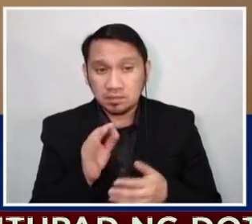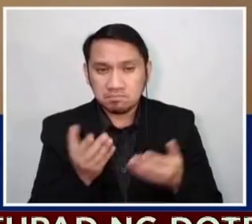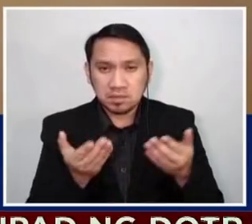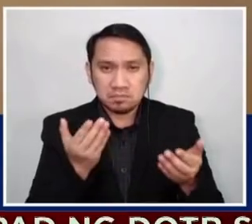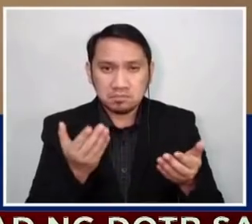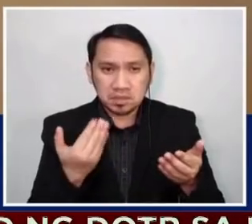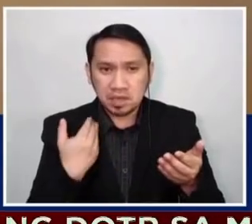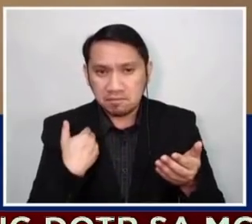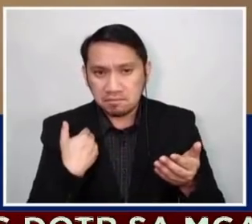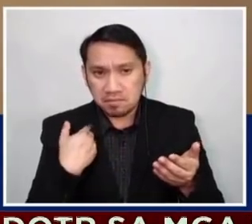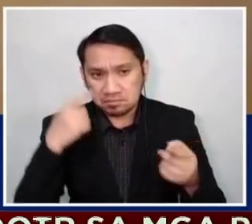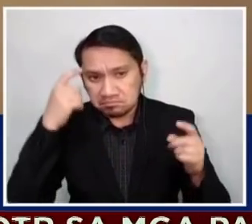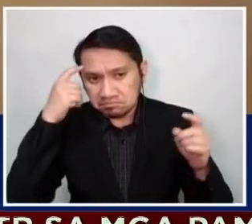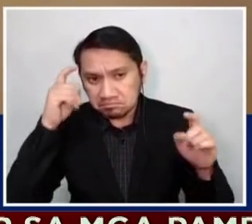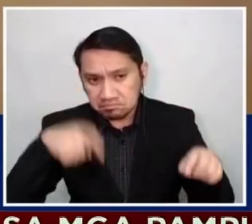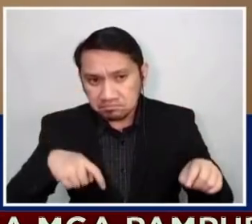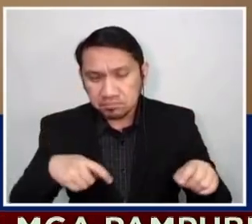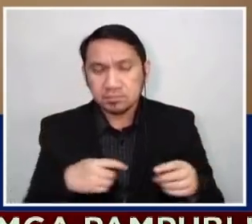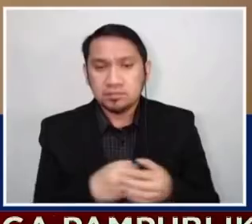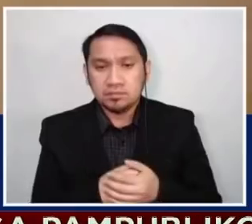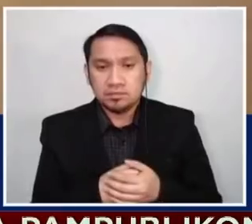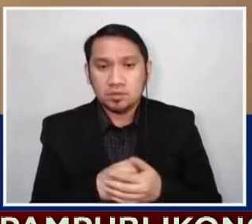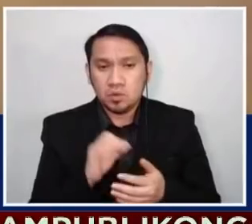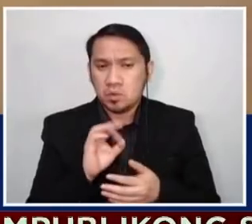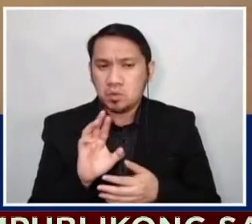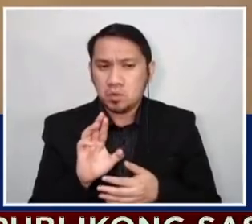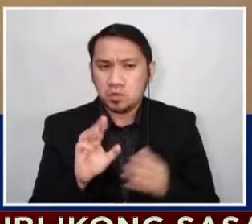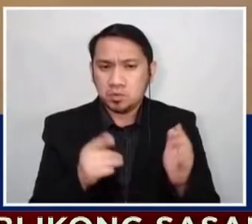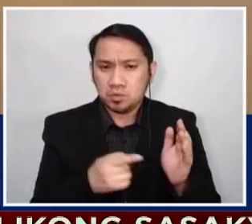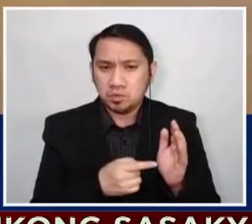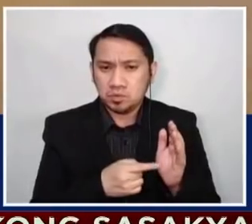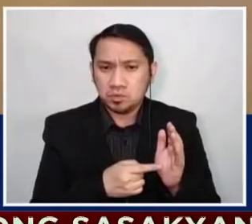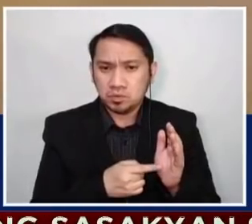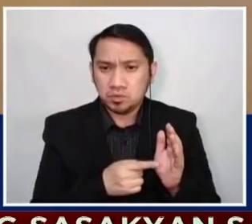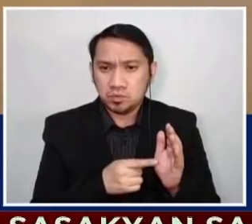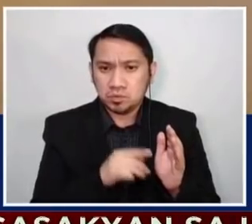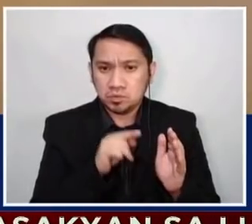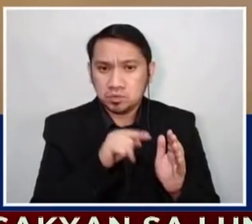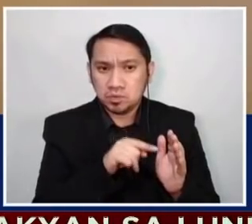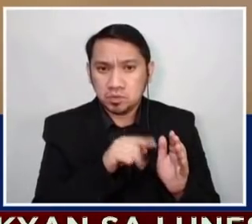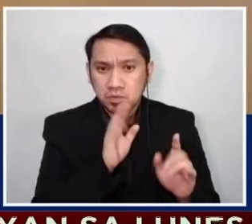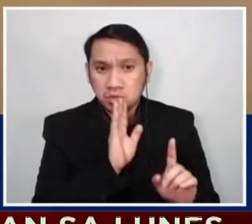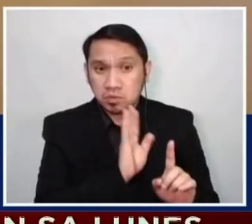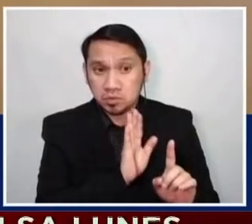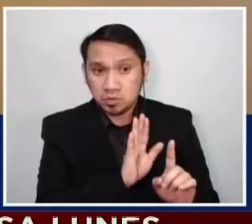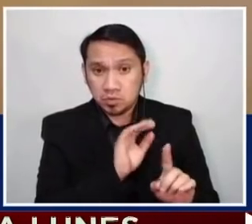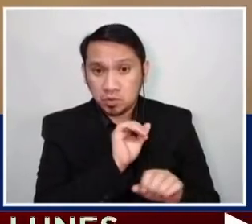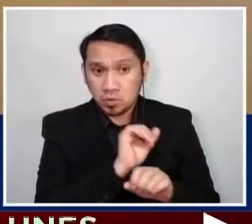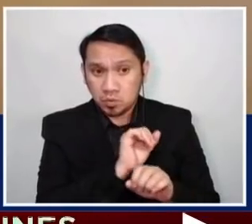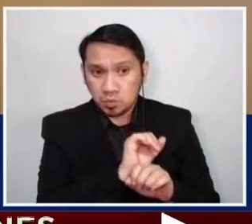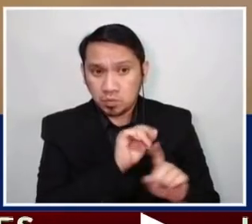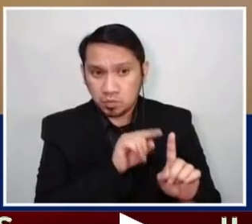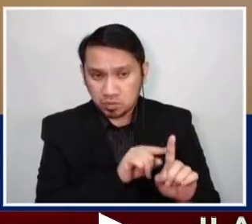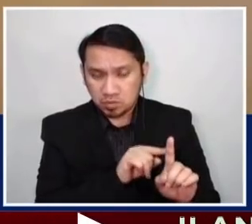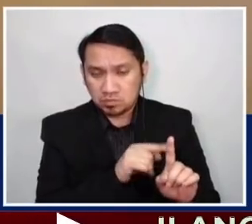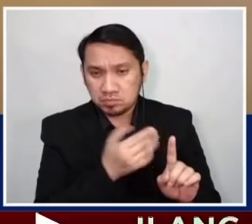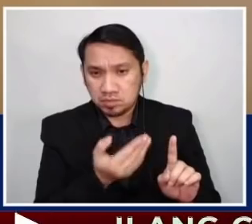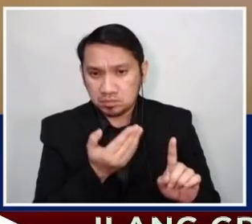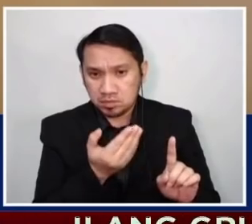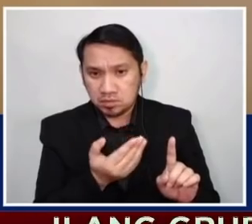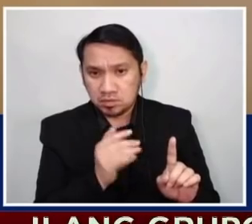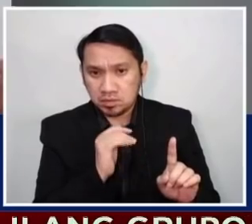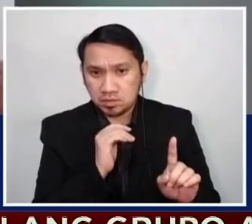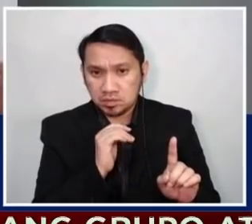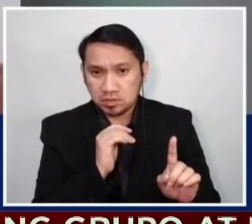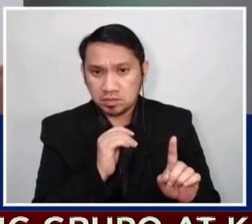misunderstanding or there were something in the way that he conducted his work, I don't think it's justified to